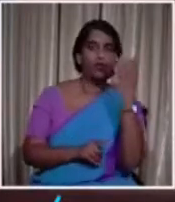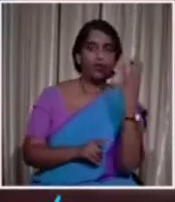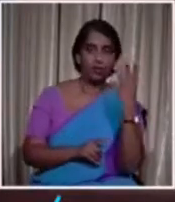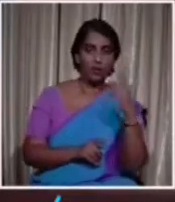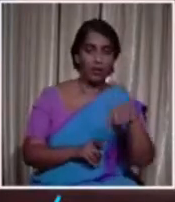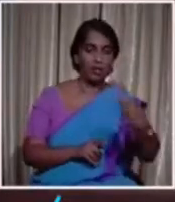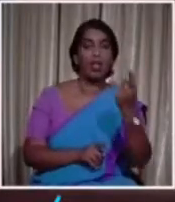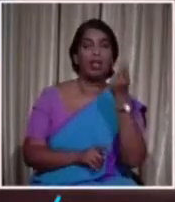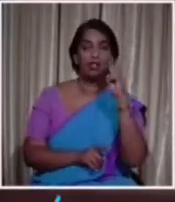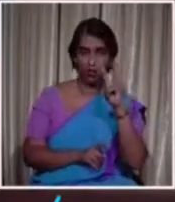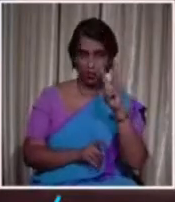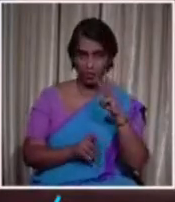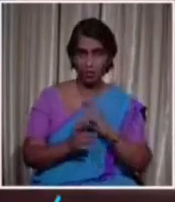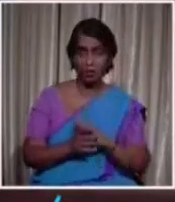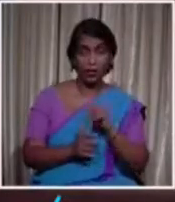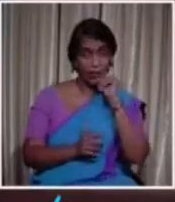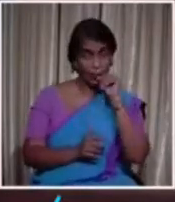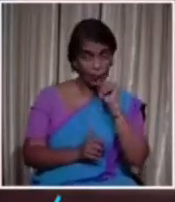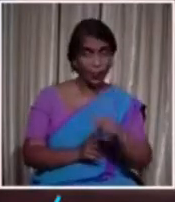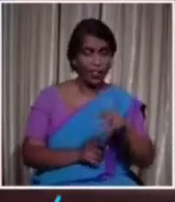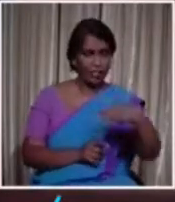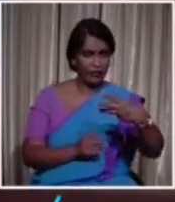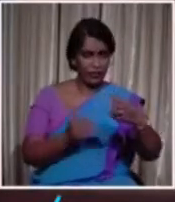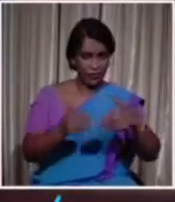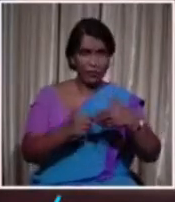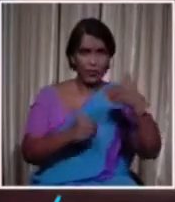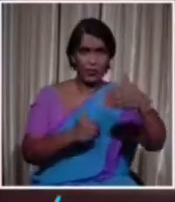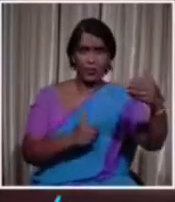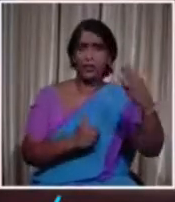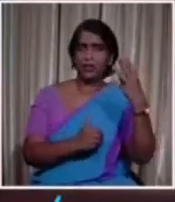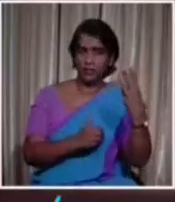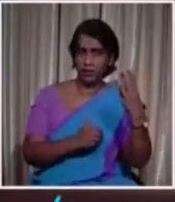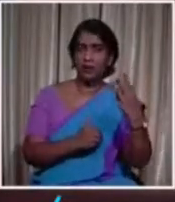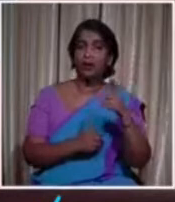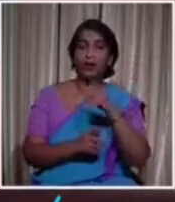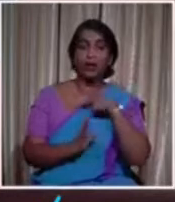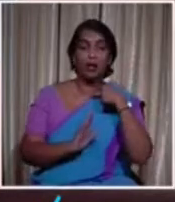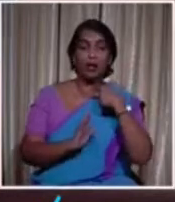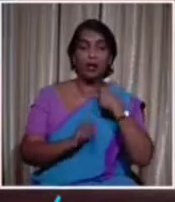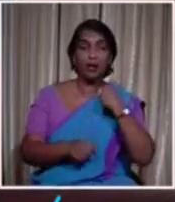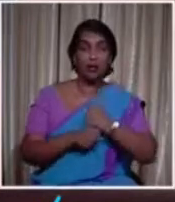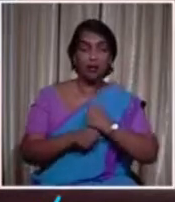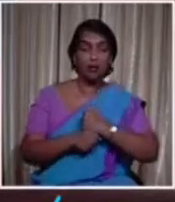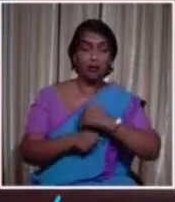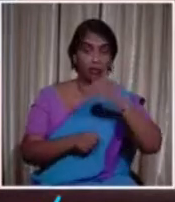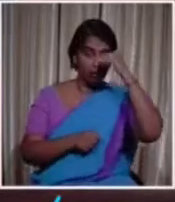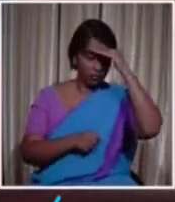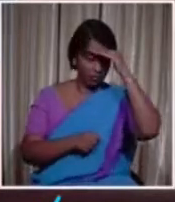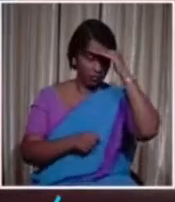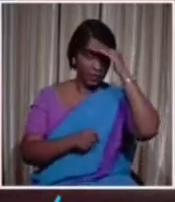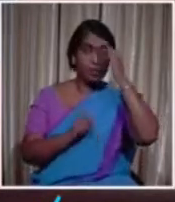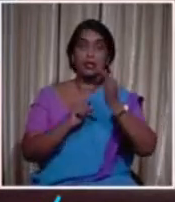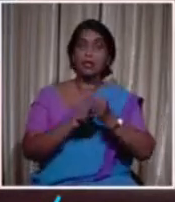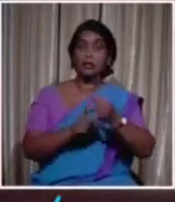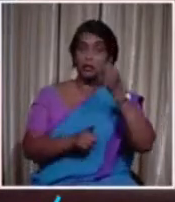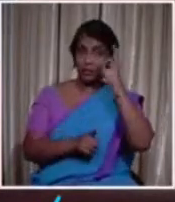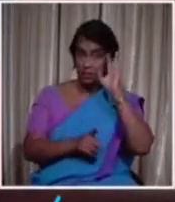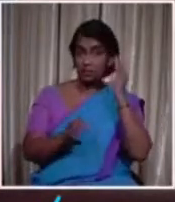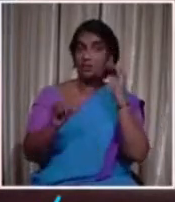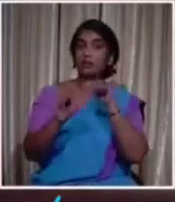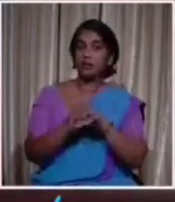दट हरियटम तवदवस्तु न किंग मेरटे राज्य नायक्य जनाधिपति